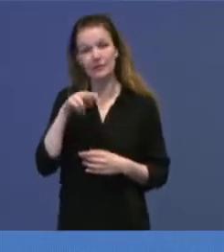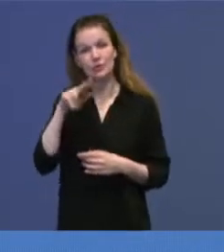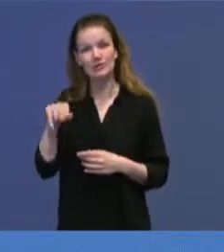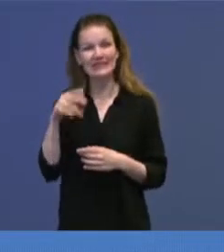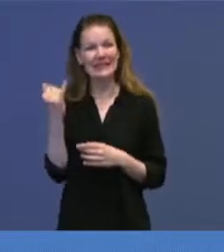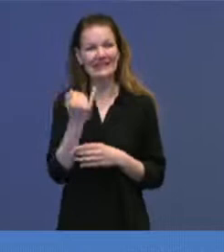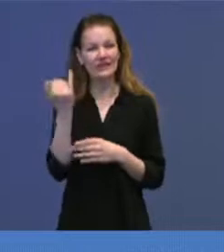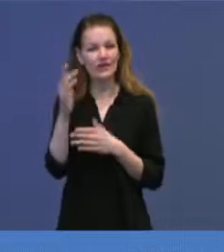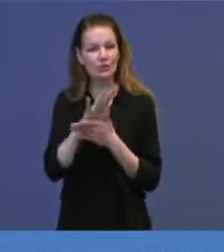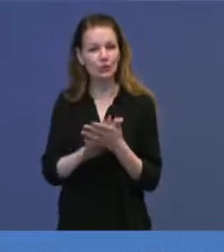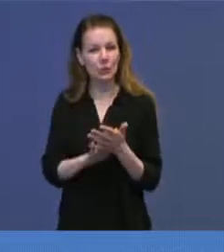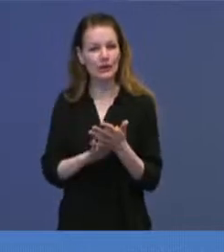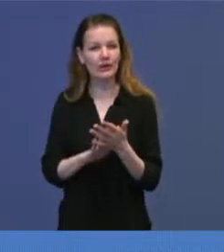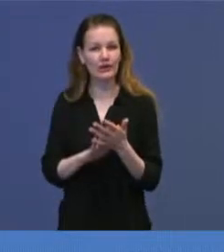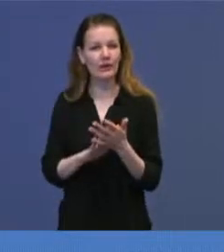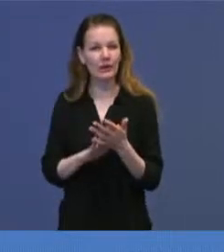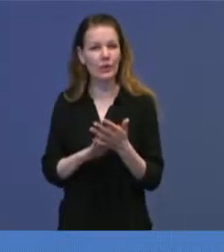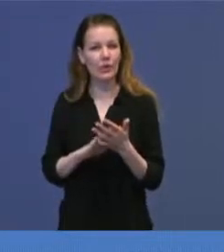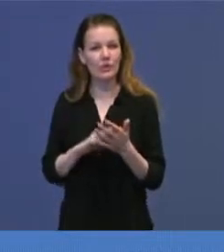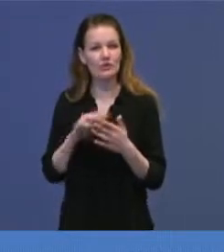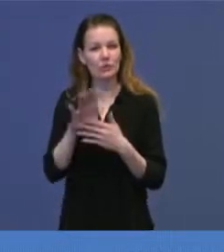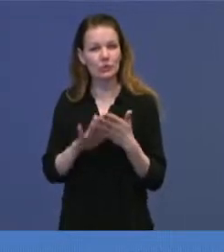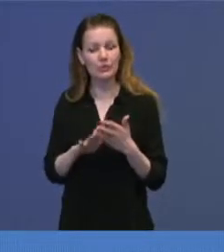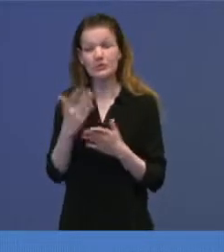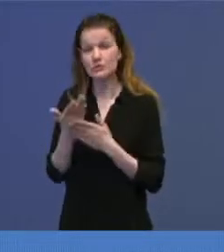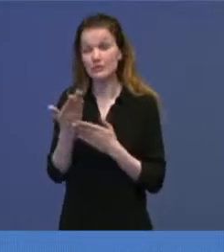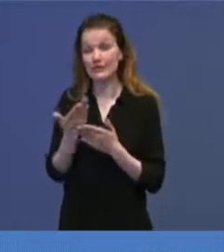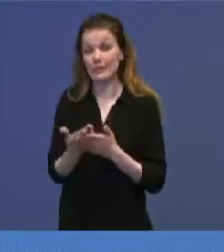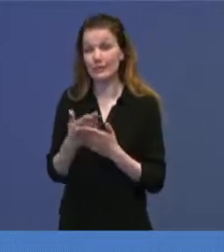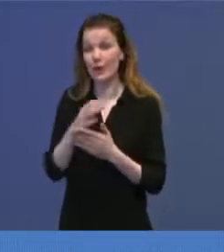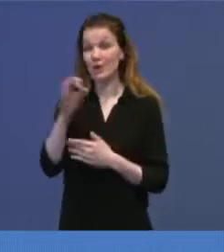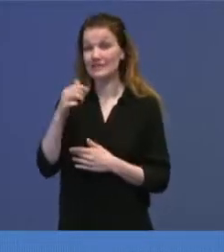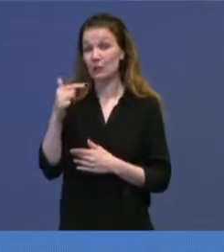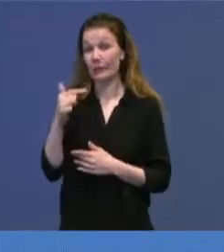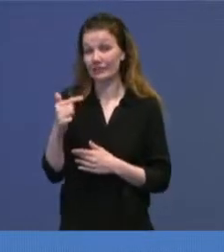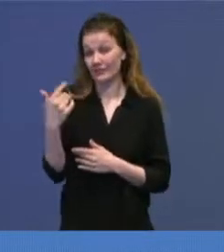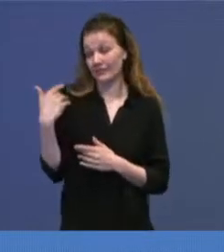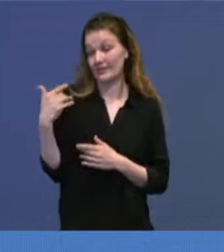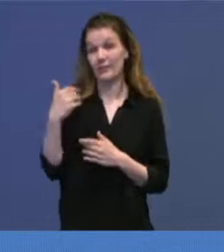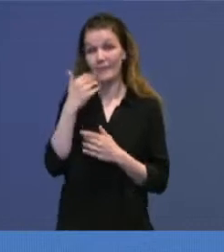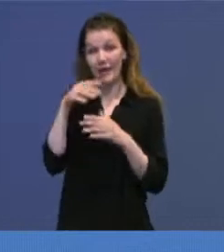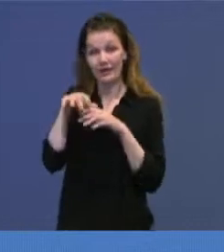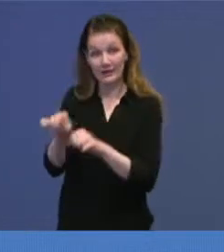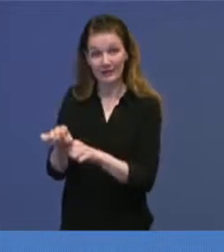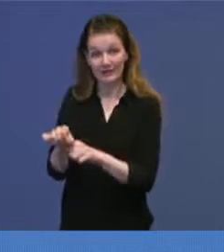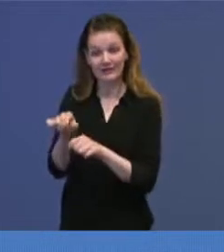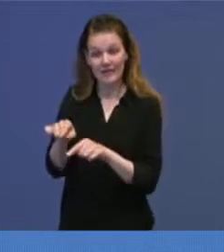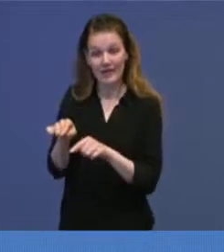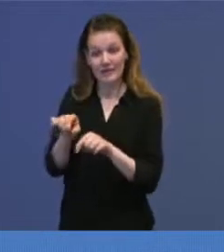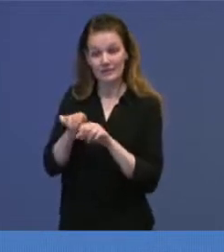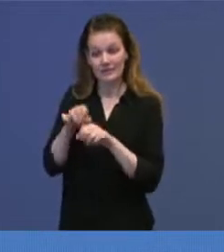kan gjøre stor skade. Da Østre Toten kommune ble angrepet, for eksempel, så gjorde det at